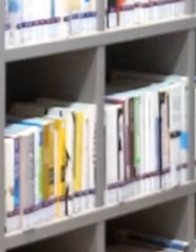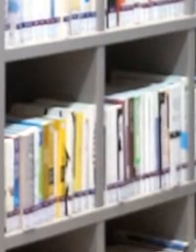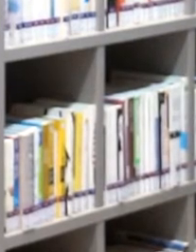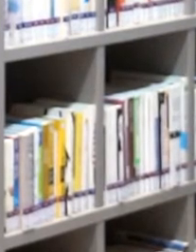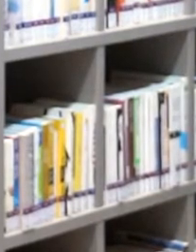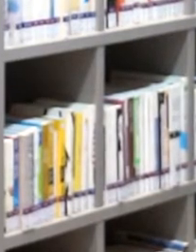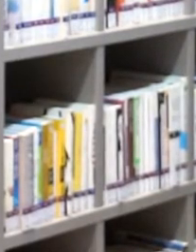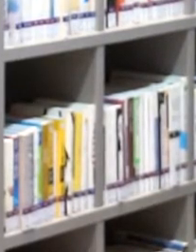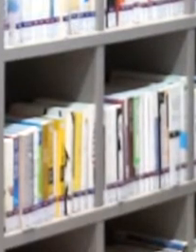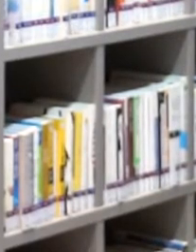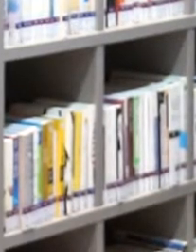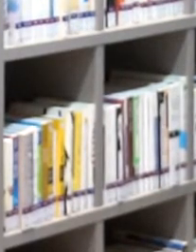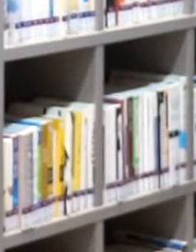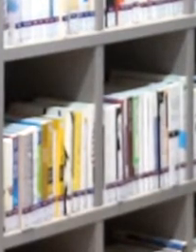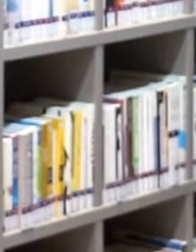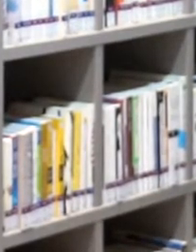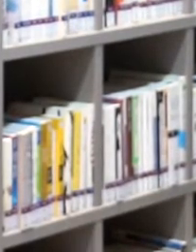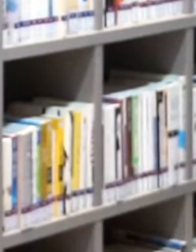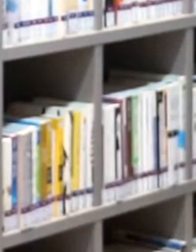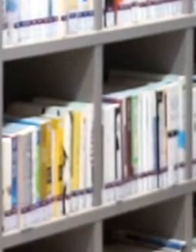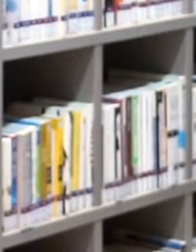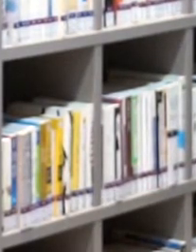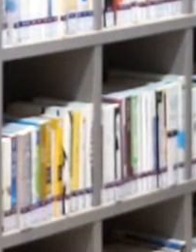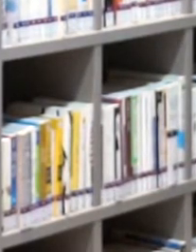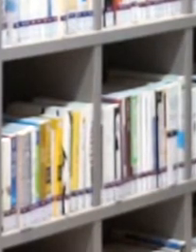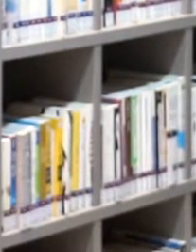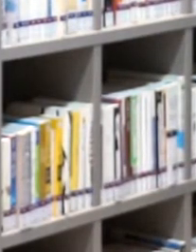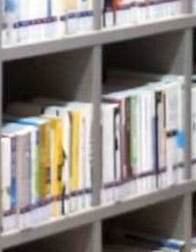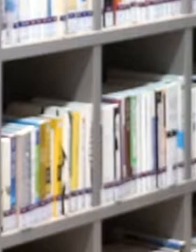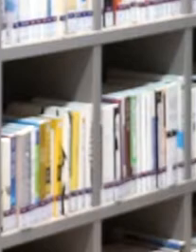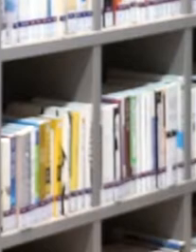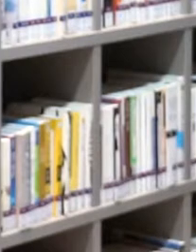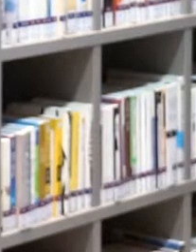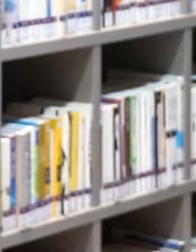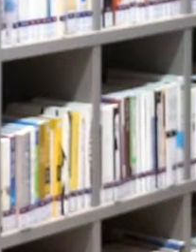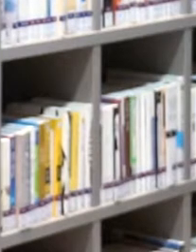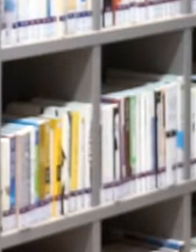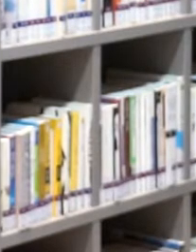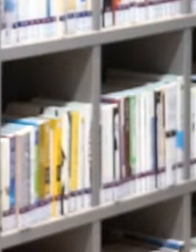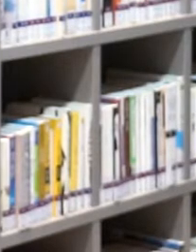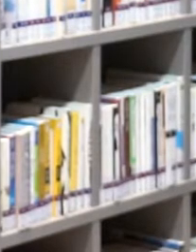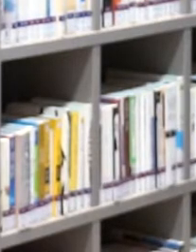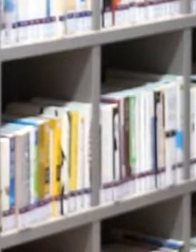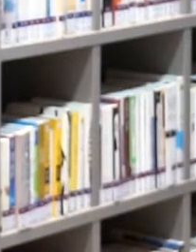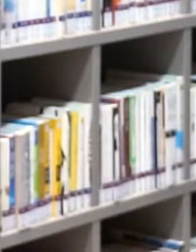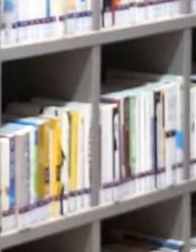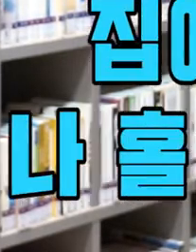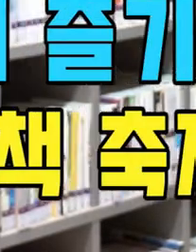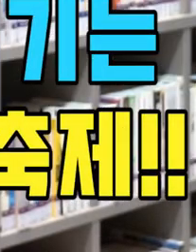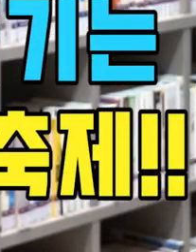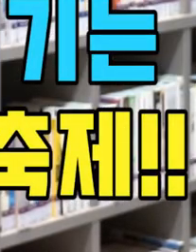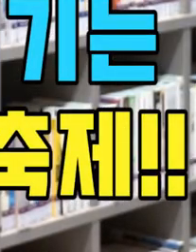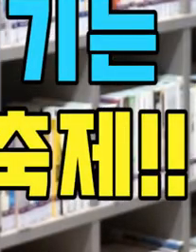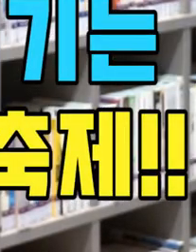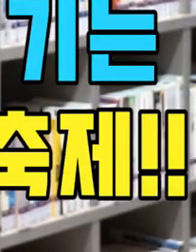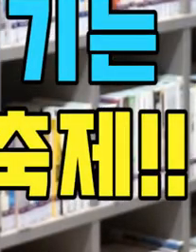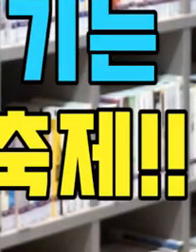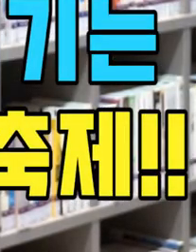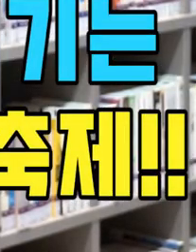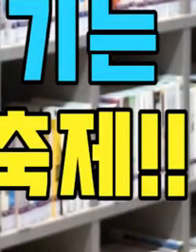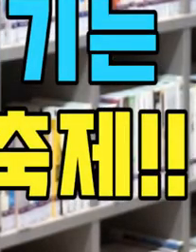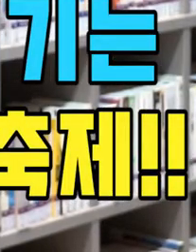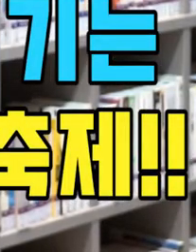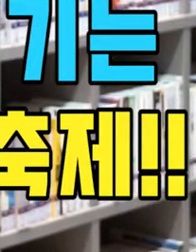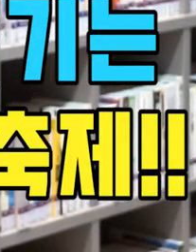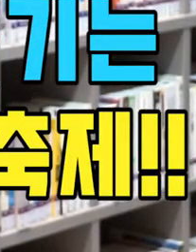하늘은 높고 말은 살이 찐다는 계절 가을은 독서의 계절로도 불리는데요. 성큼 다가온 가을,